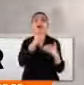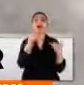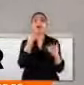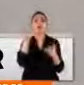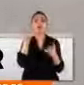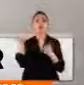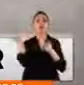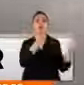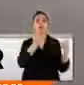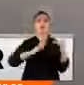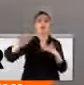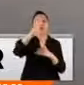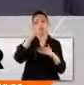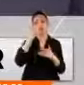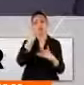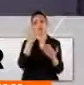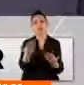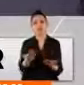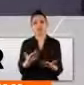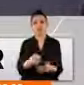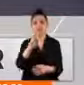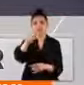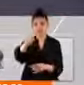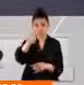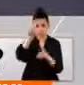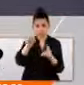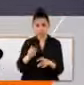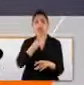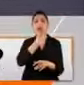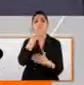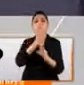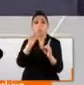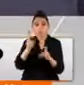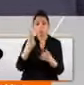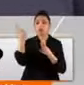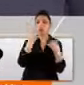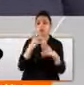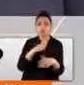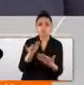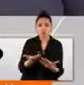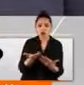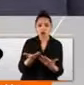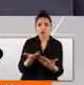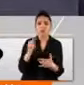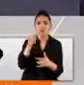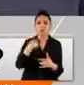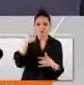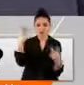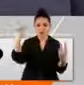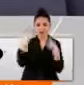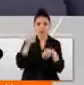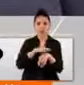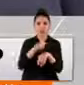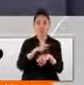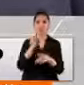tepkilerine de alışıklar. Siz misiniz? Erkek vale yok mu gibi tepkiler oluyor. Ama bizi gördükleri